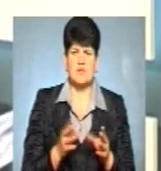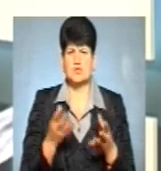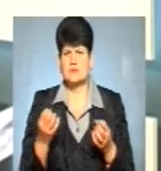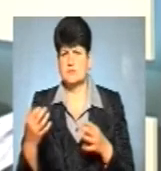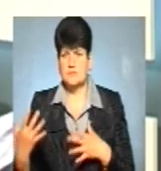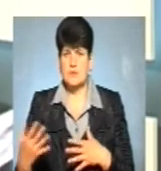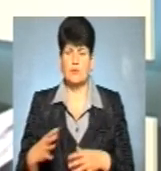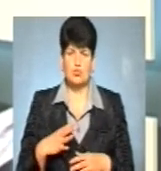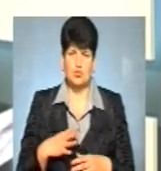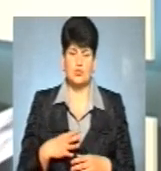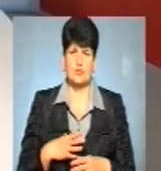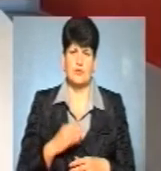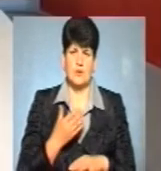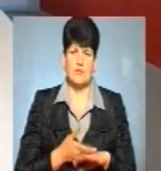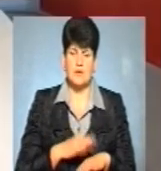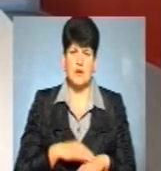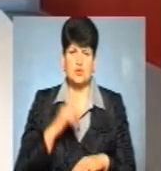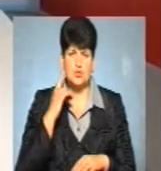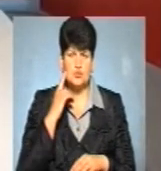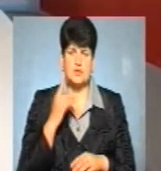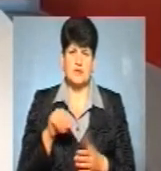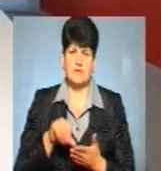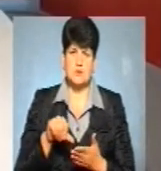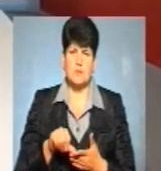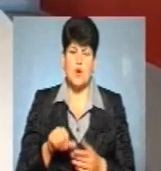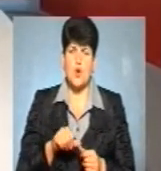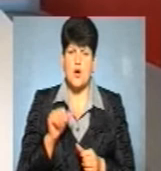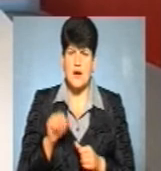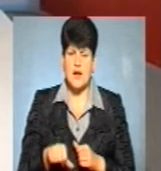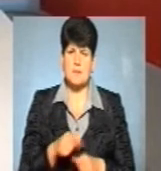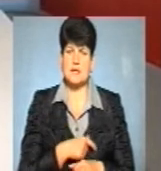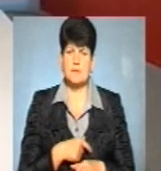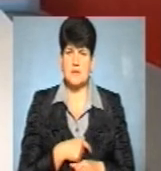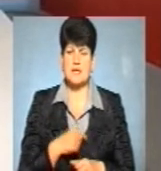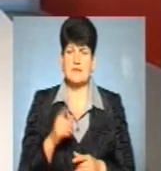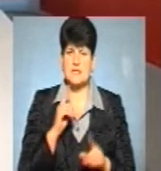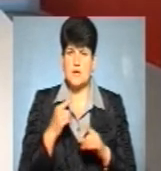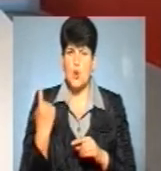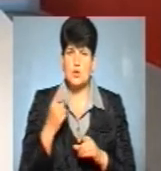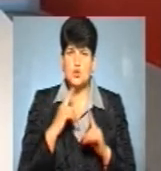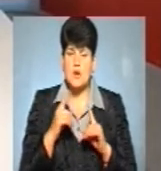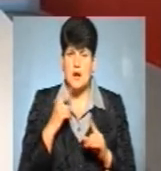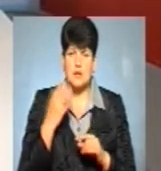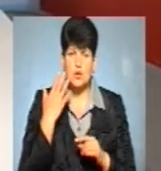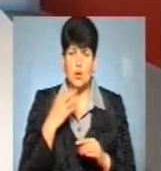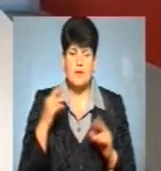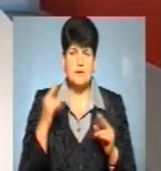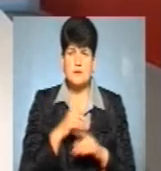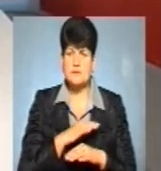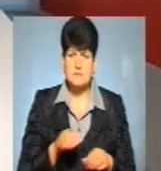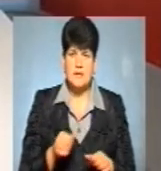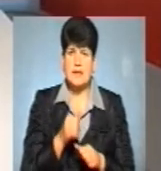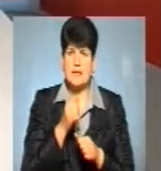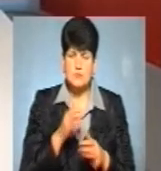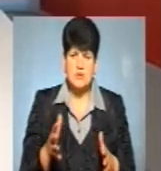Ну, було прикро чути виступи окремих депутатів на останній сесії обласної ради, коли не справилися, не